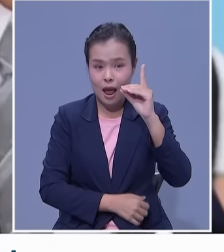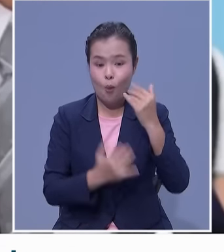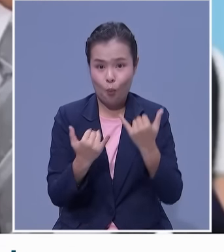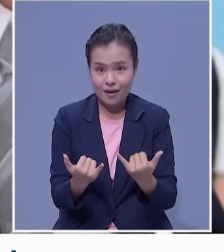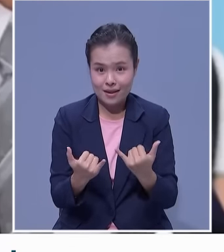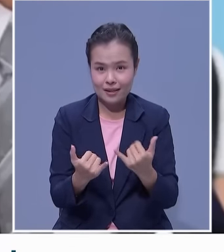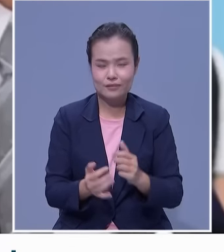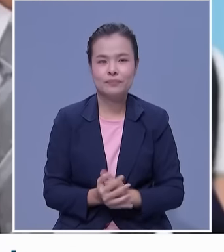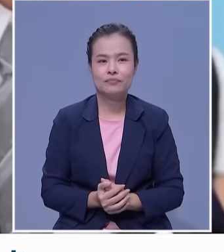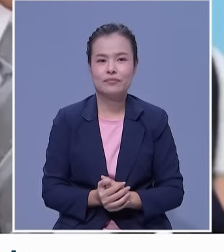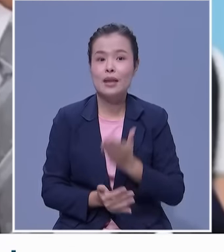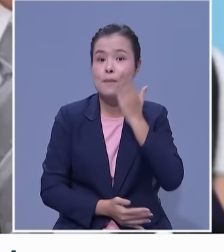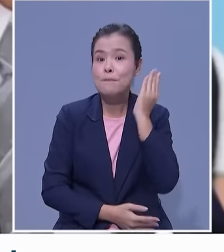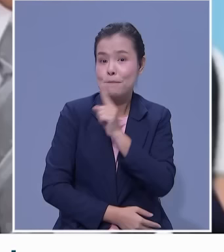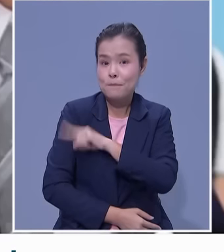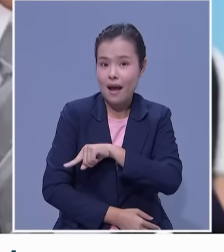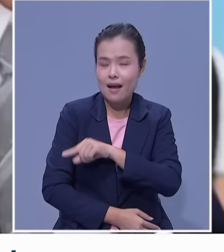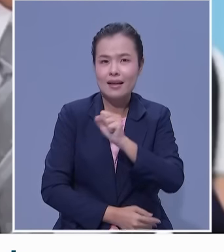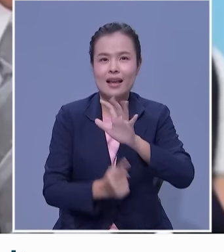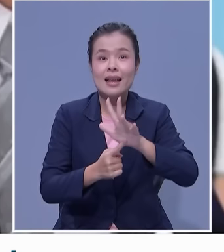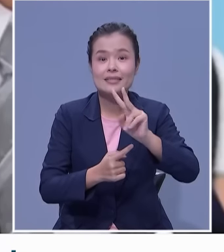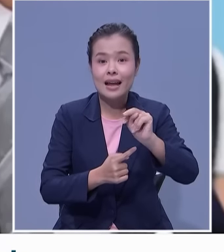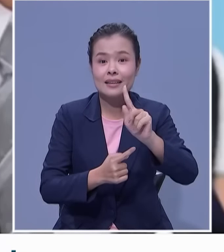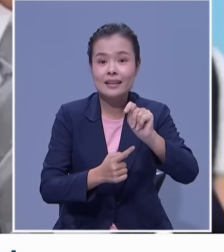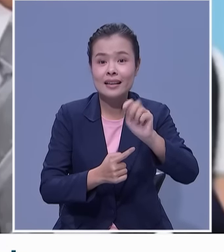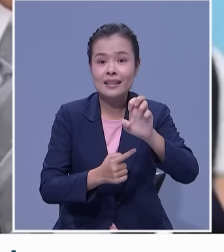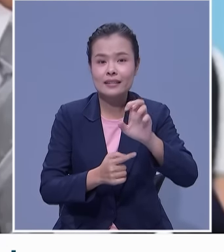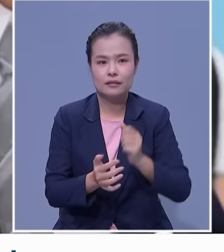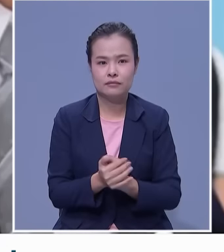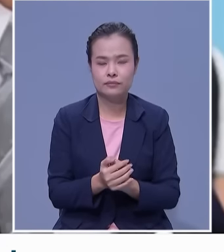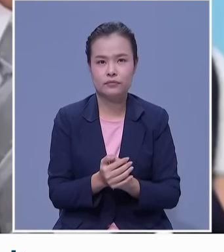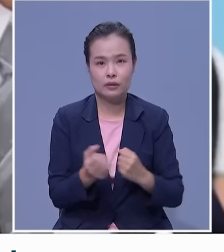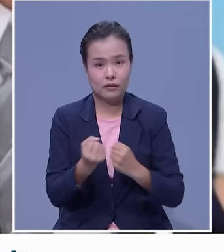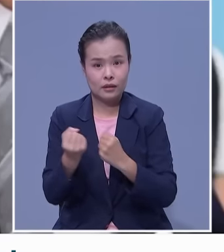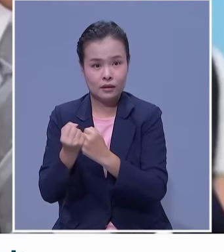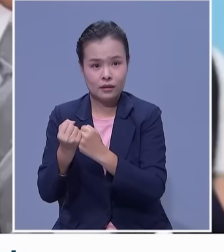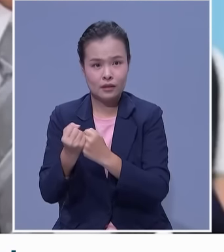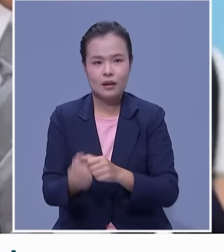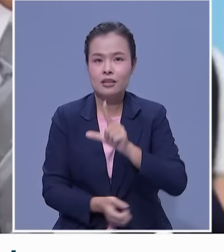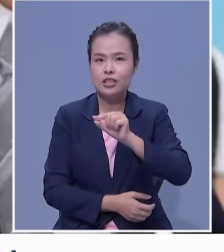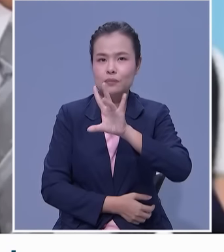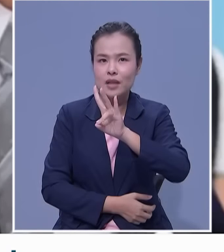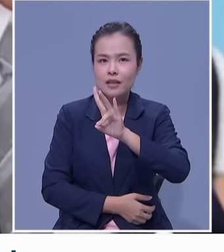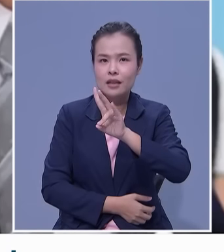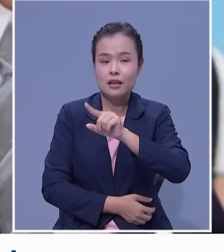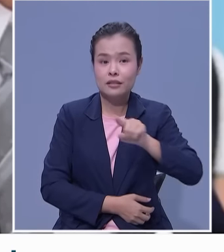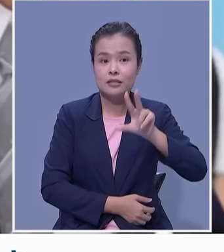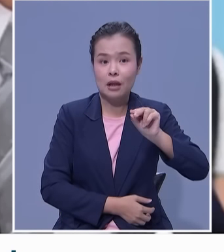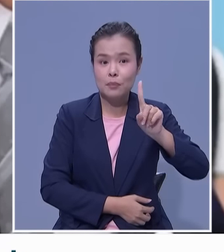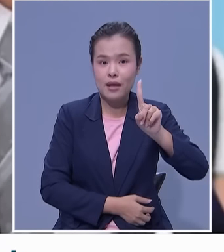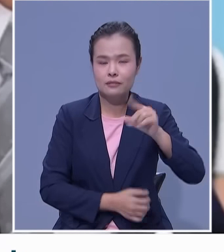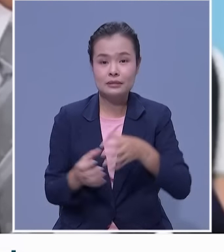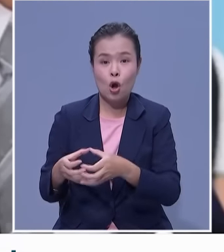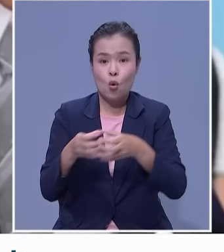ธรรมนัสรุกกลับสันติคือธรรมนัสเนี่ยรุกกลับสันติขน27-31สสแยกวงไปพักกล้า